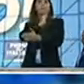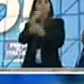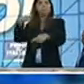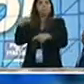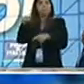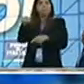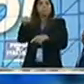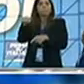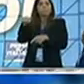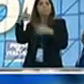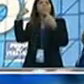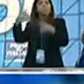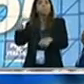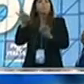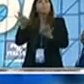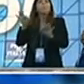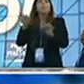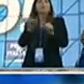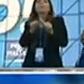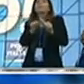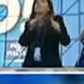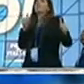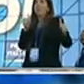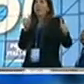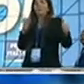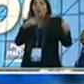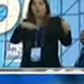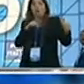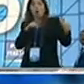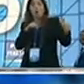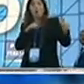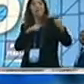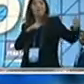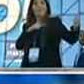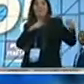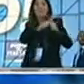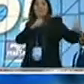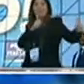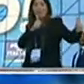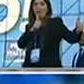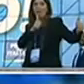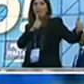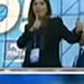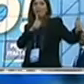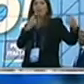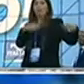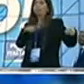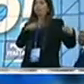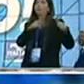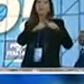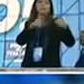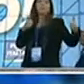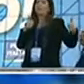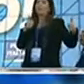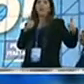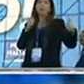e credo che la voglia difendere... Beh, in questo modo difende anche uno schema bipolarismo che però è molto in